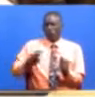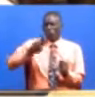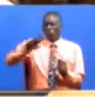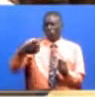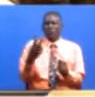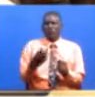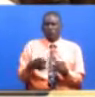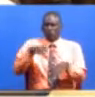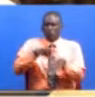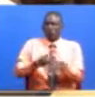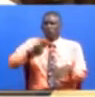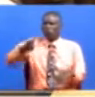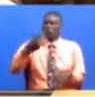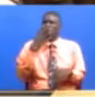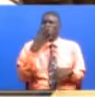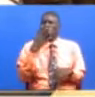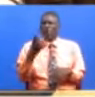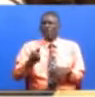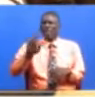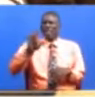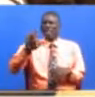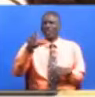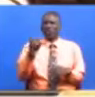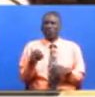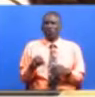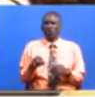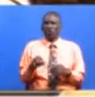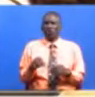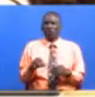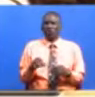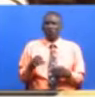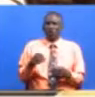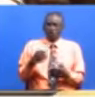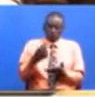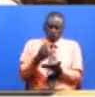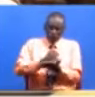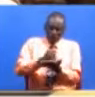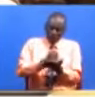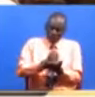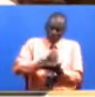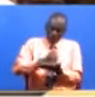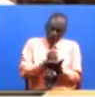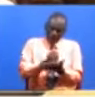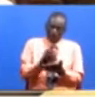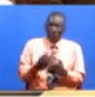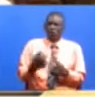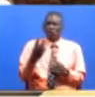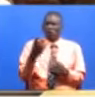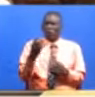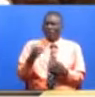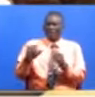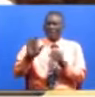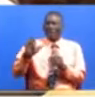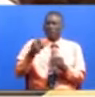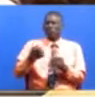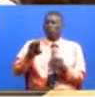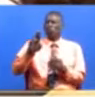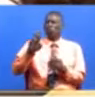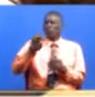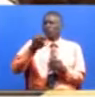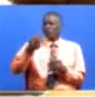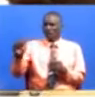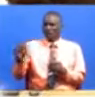bought 2400 liters of mitini dawa. Yeah, 200 liters of buza. We